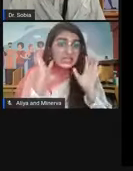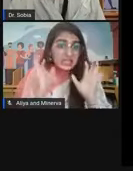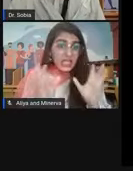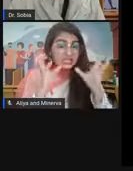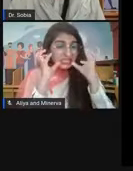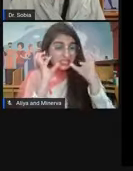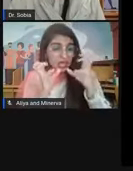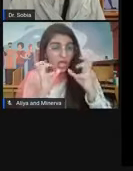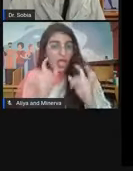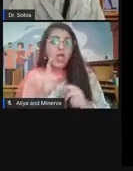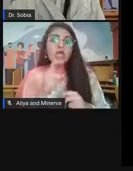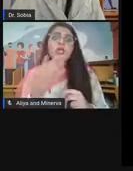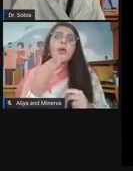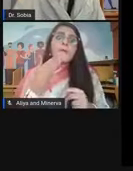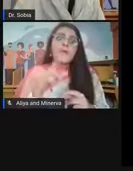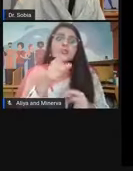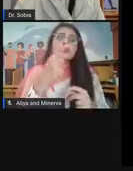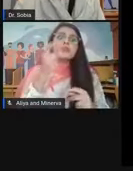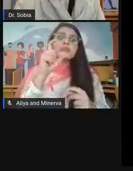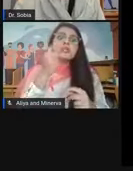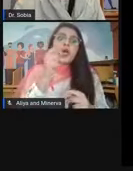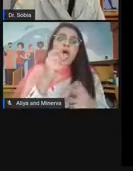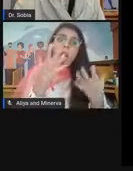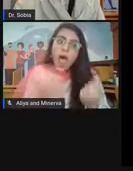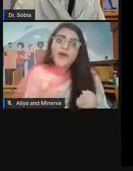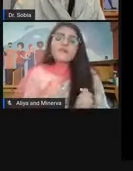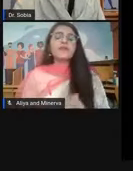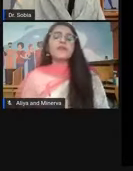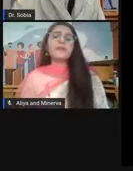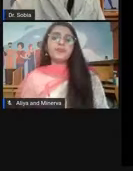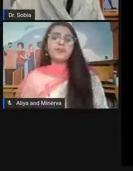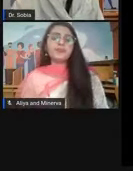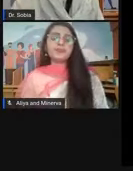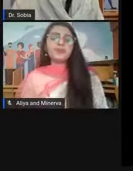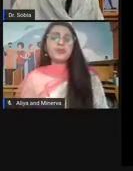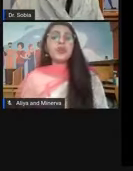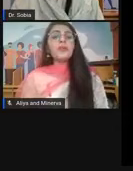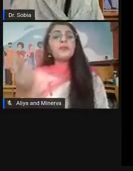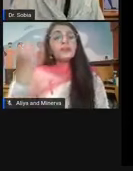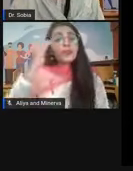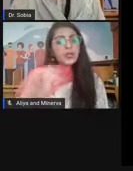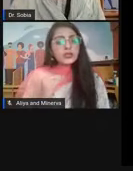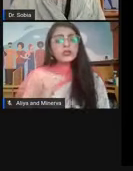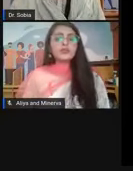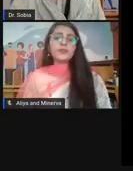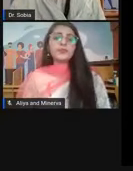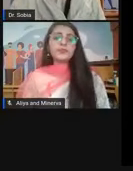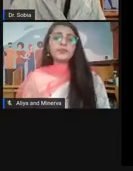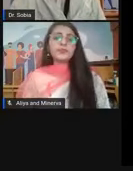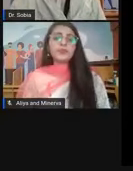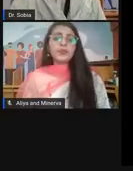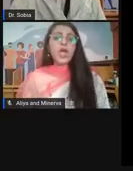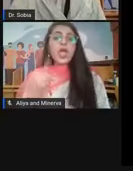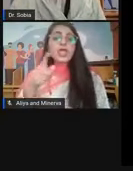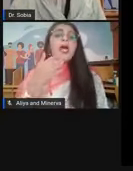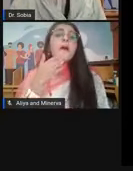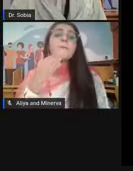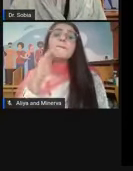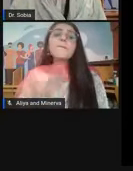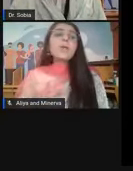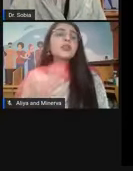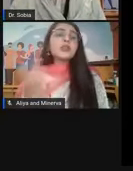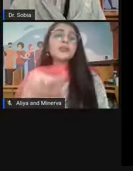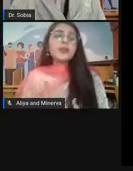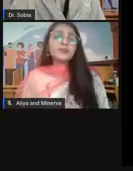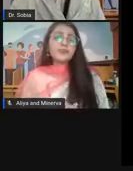ये एक अलामत है, यानी कि सिम्टम है. नेक्स्ट, डिम्पलिंग. आमतौर पे